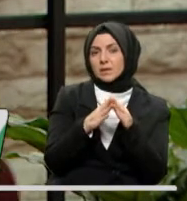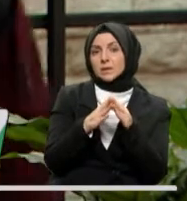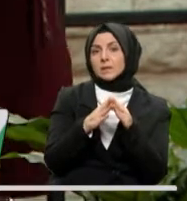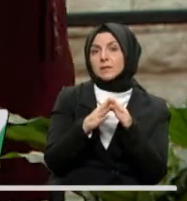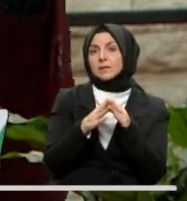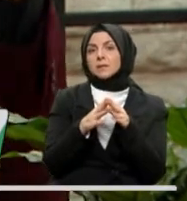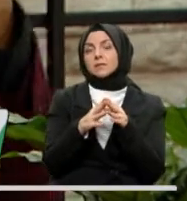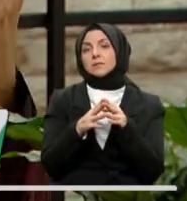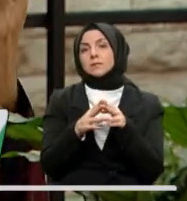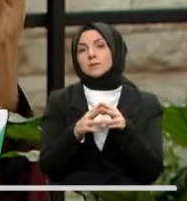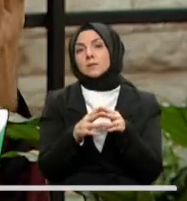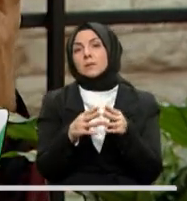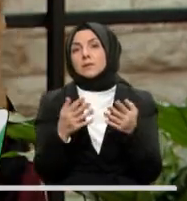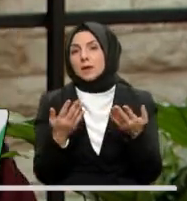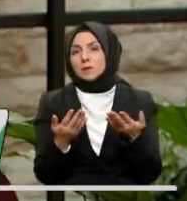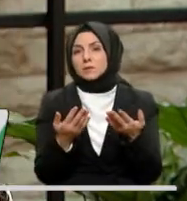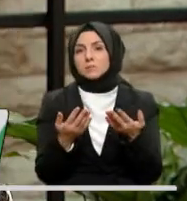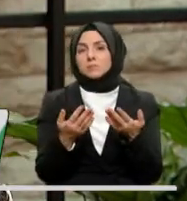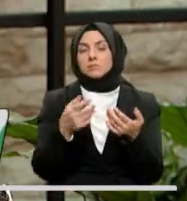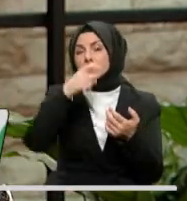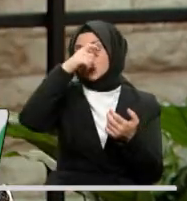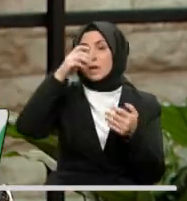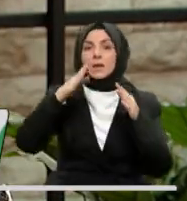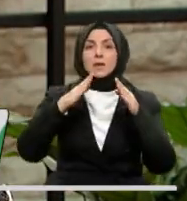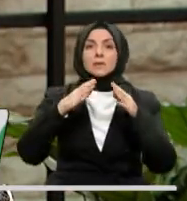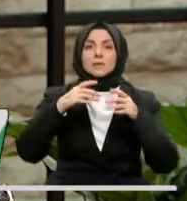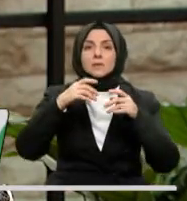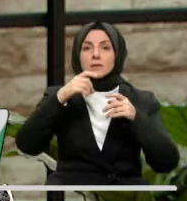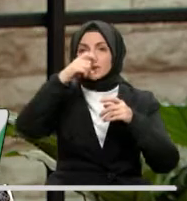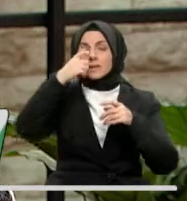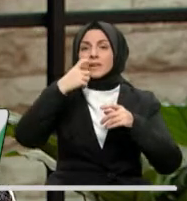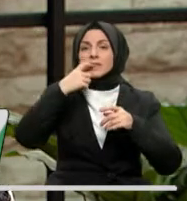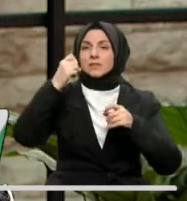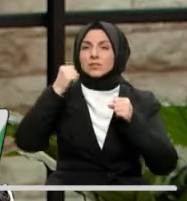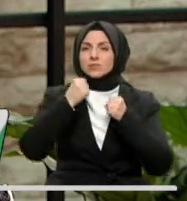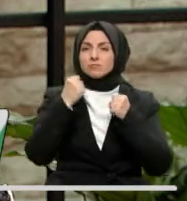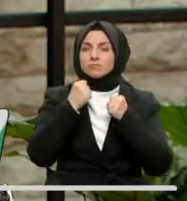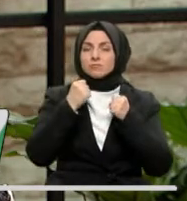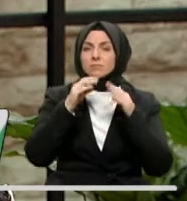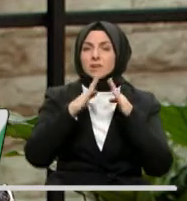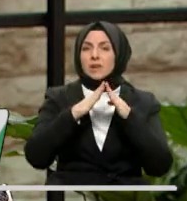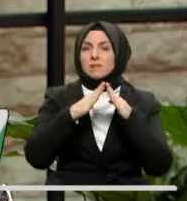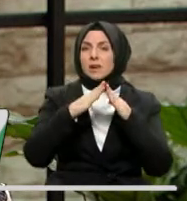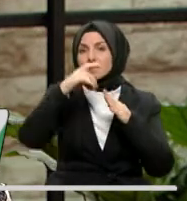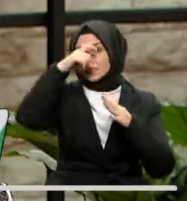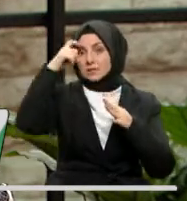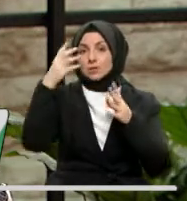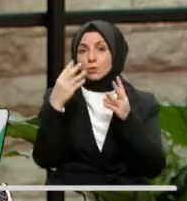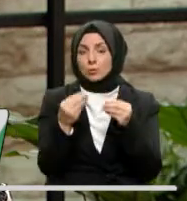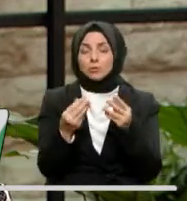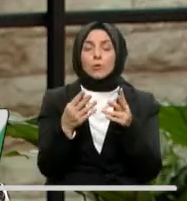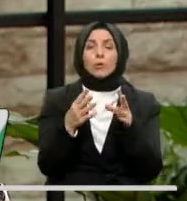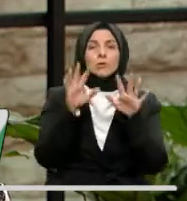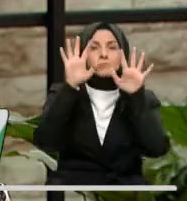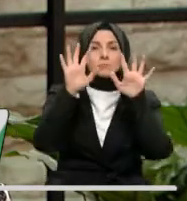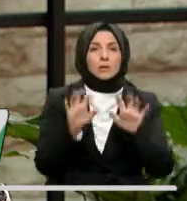Kalorifer yanıyor ne var Klima var değil mi bulaştı ısı kaynakları ne yapıyor toprağın yüzeyini zaten kurutuyor pencere açıyorsunuz oradan bir